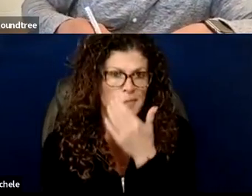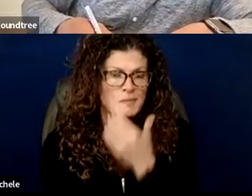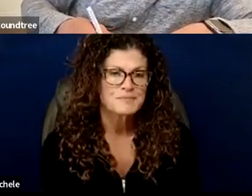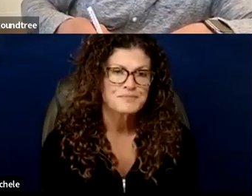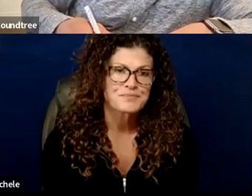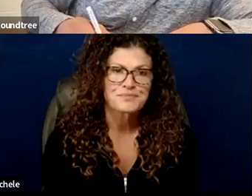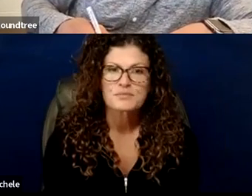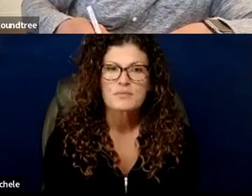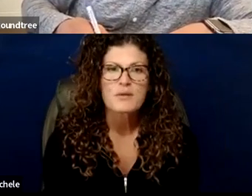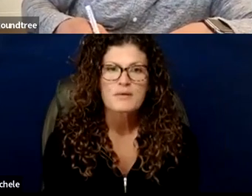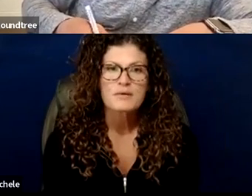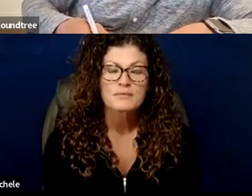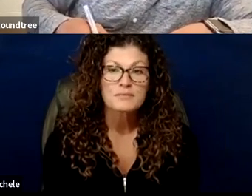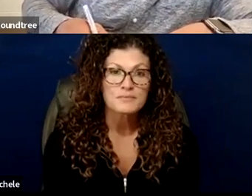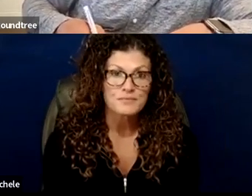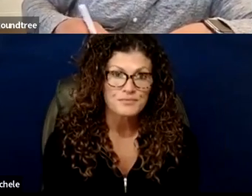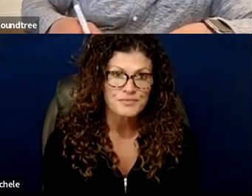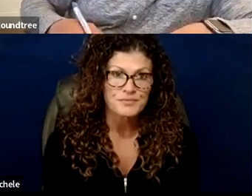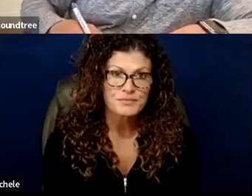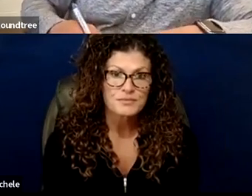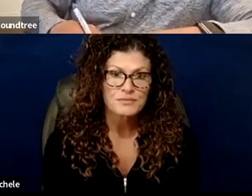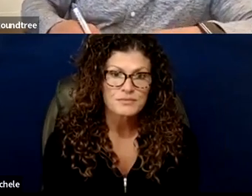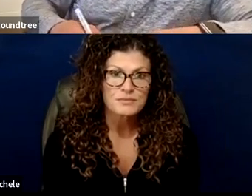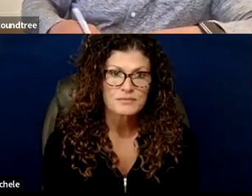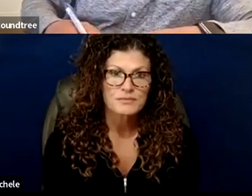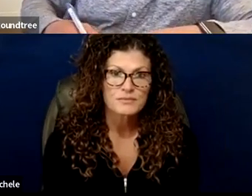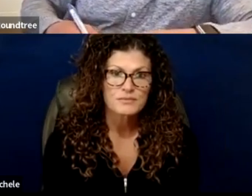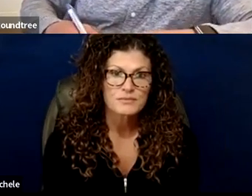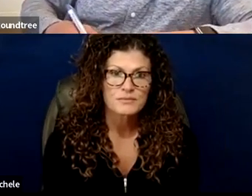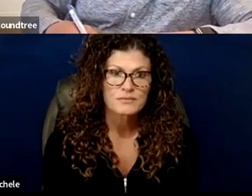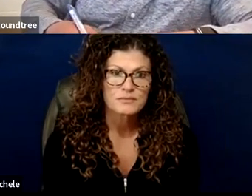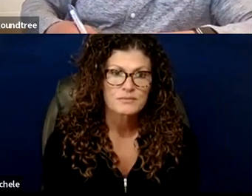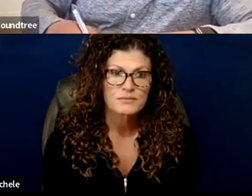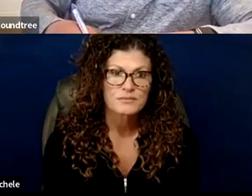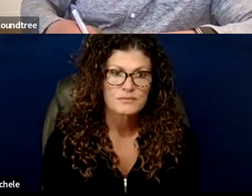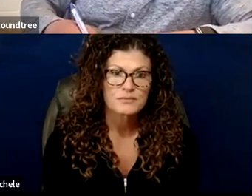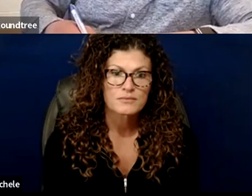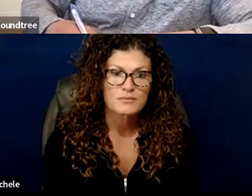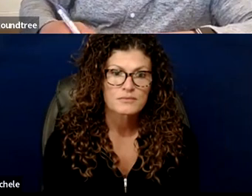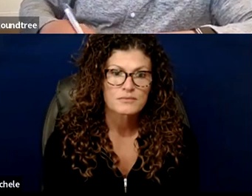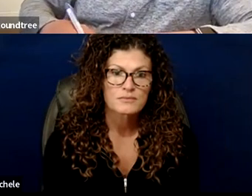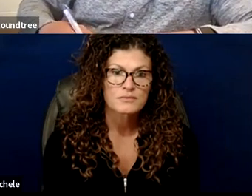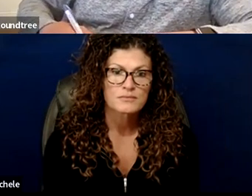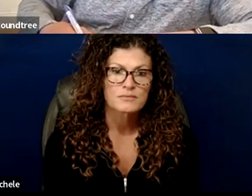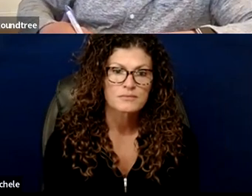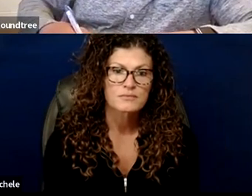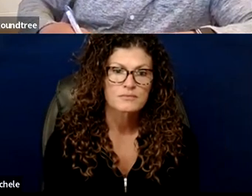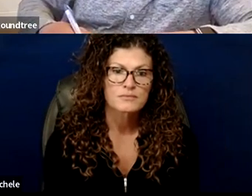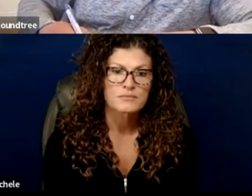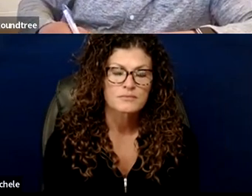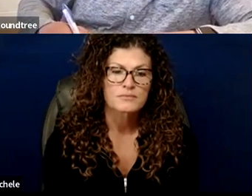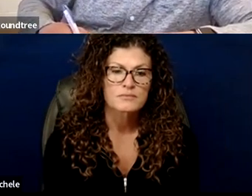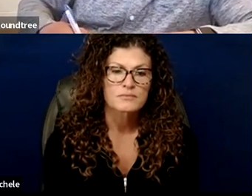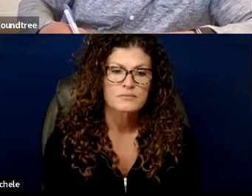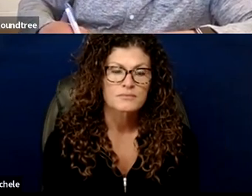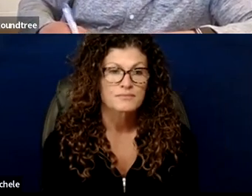groupe, vous allez choisir le français et vous serez en mesure de nous écouter directement. Vous interprétez la réunion en français. Merci. Back to you,